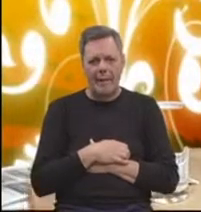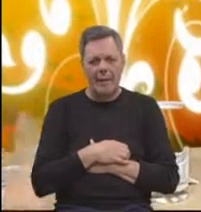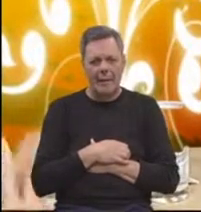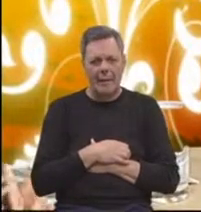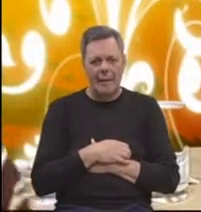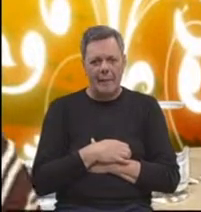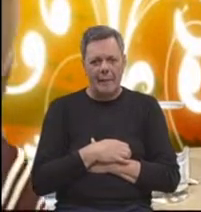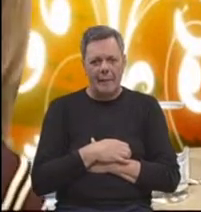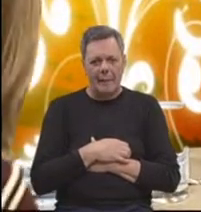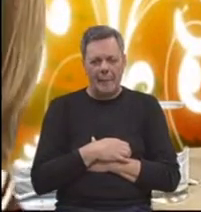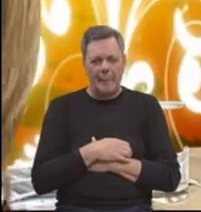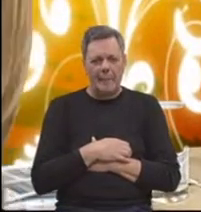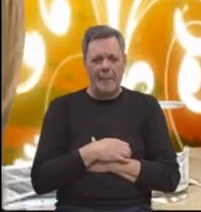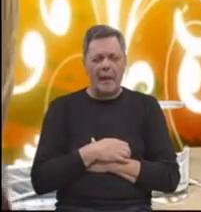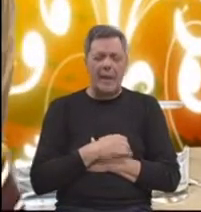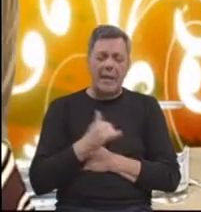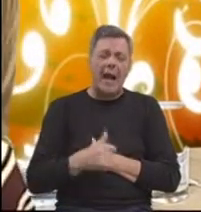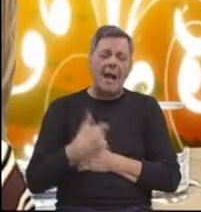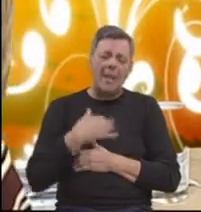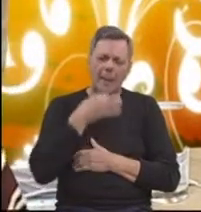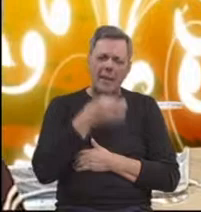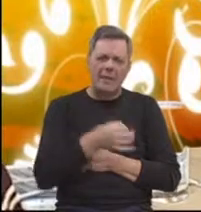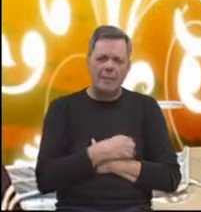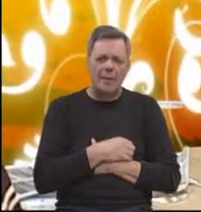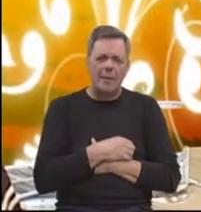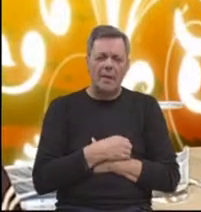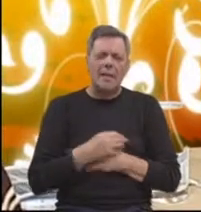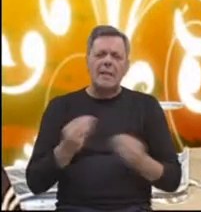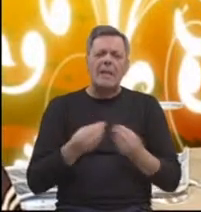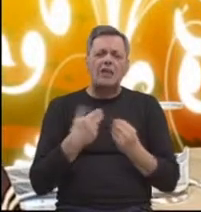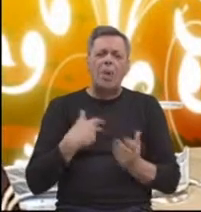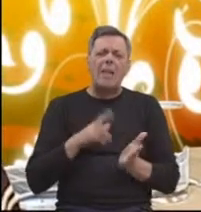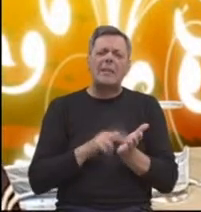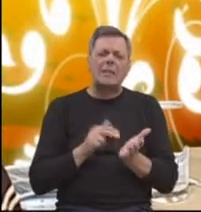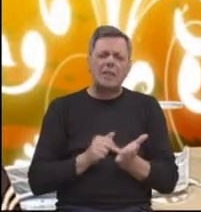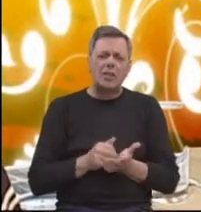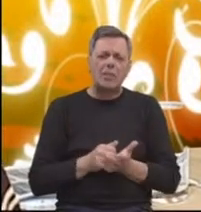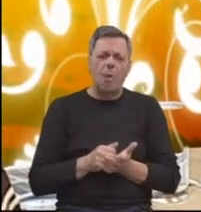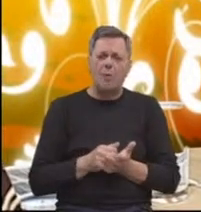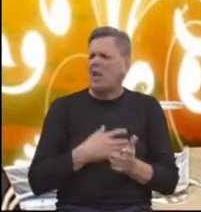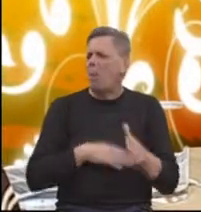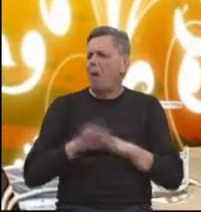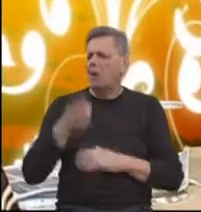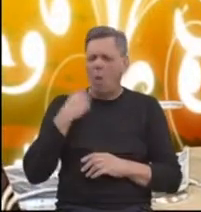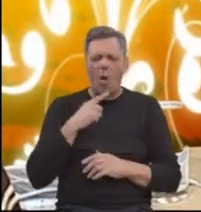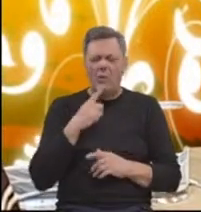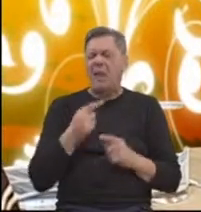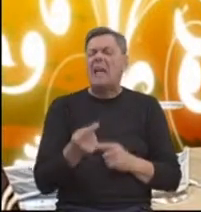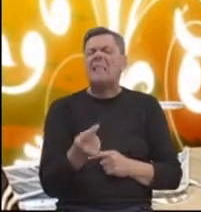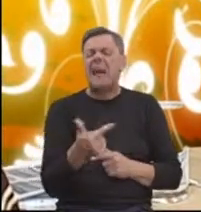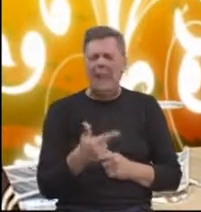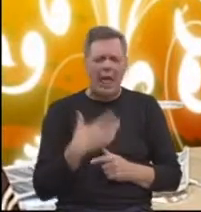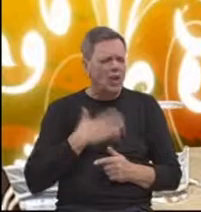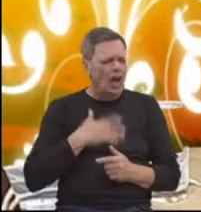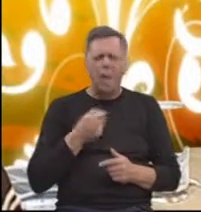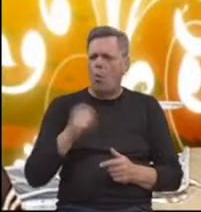sam ja vas. E sad vam ja pitam, ja vas, zašto mi trčimo od sardele? Zašto mi hoćemo kupiti brancina ili